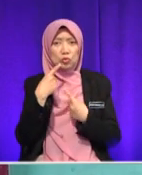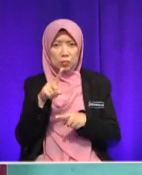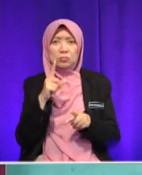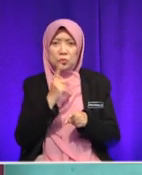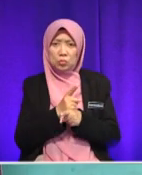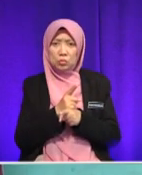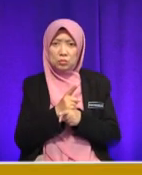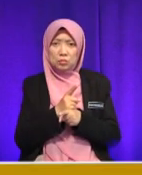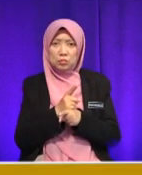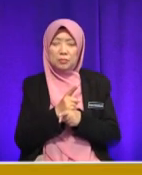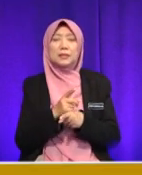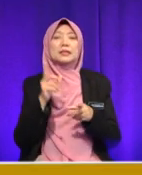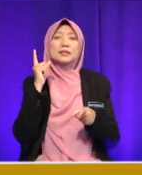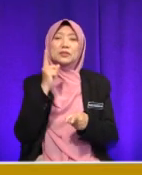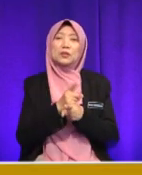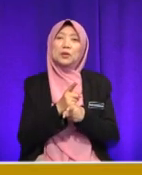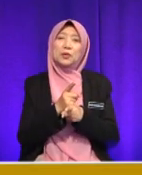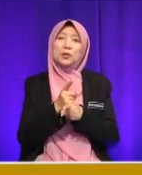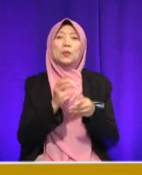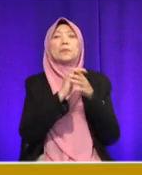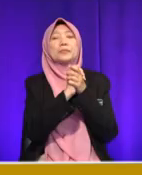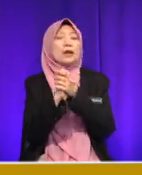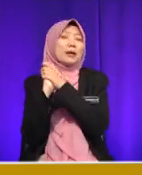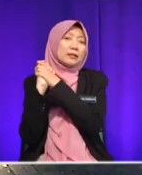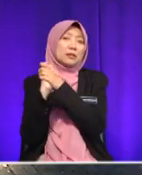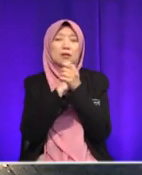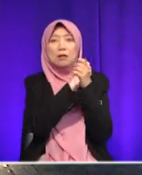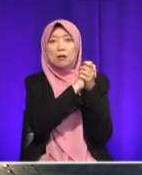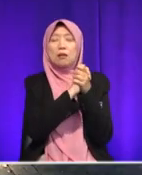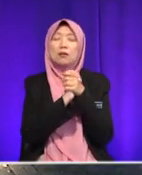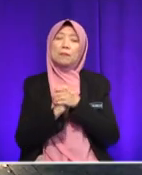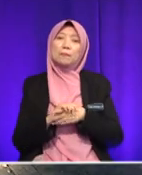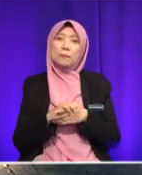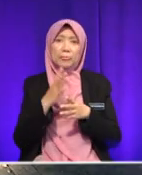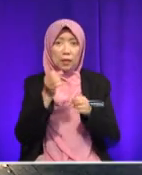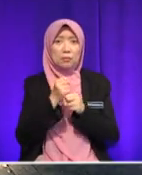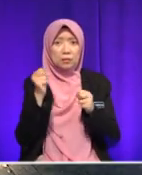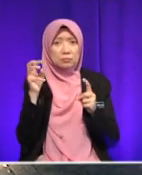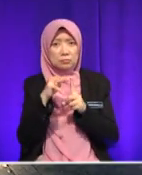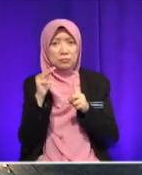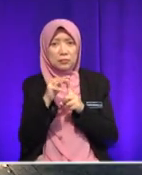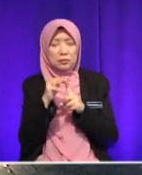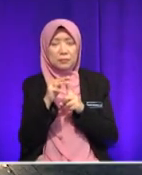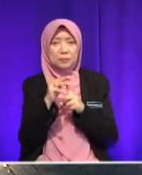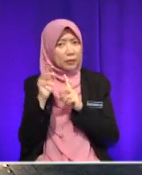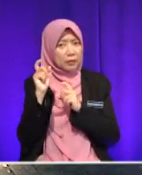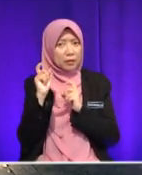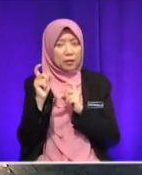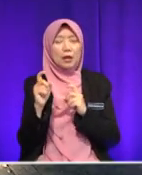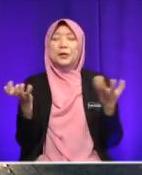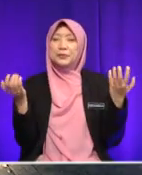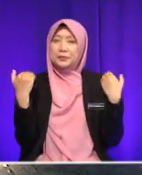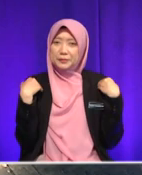betul? Betul. Betul. Tahniah. Jadi adakah Ifti dan Charlene akan mendapat ganjaran? Betul. Ya. Ifti